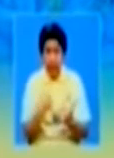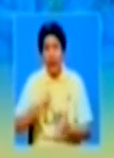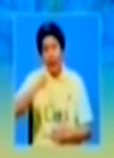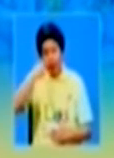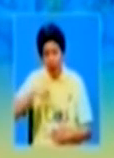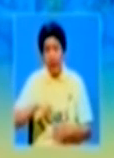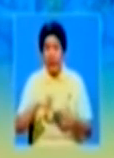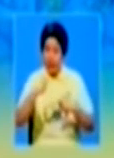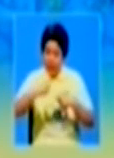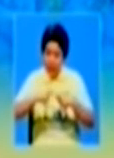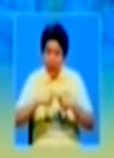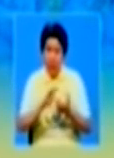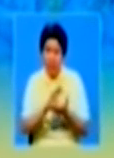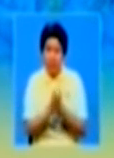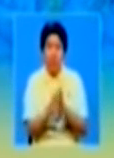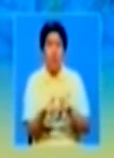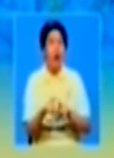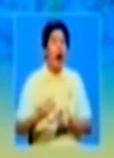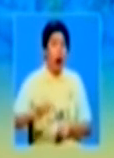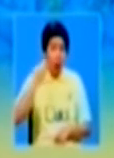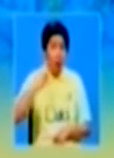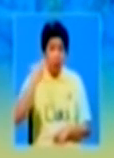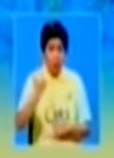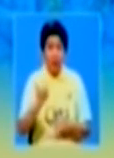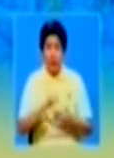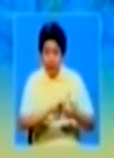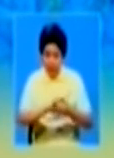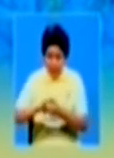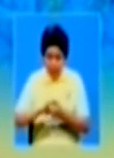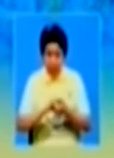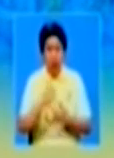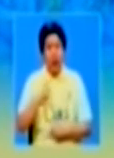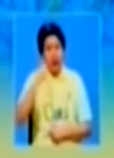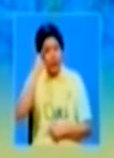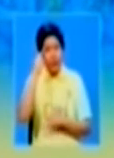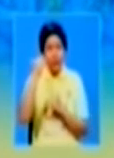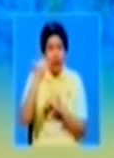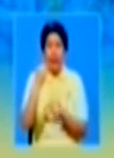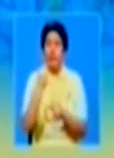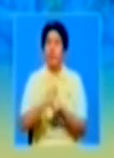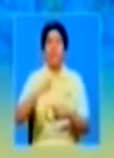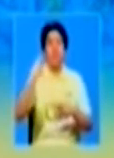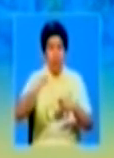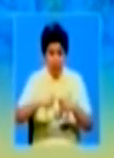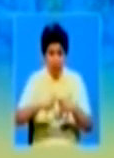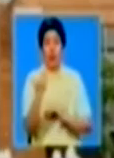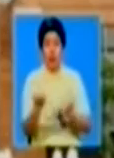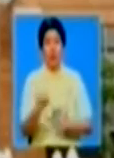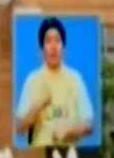ไม่ได้เป็นการบีบบังคับแต่อย่างใดแต่พูดคุยเพื่อให้เกิดความเข้าใจซึ่งกันและกันรัฐบาลเข้าใจดีว่าคำว่าจรรยาบรรณสิทธิเ